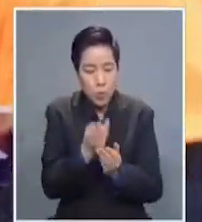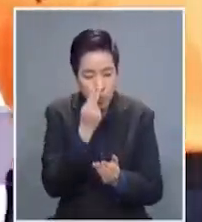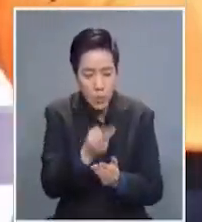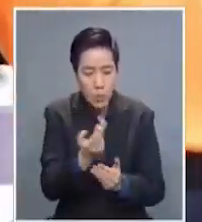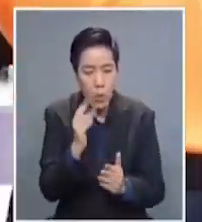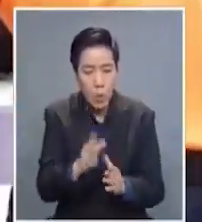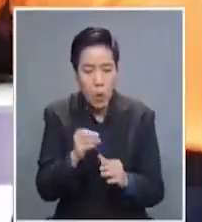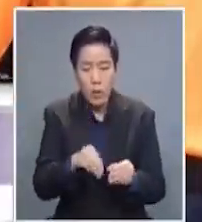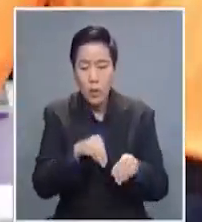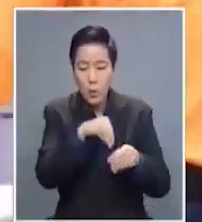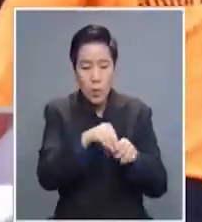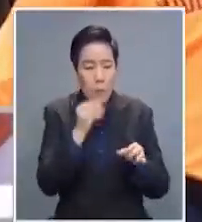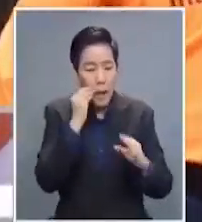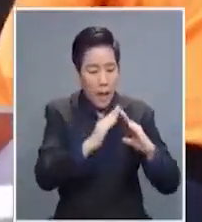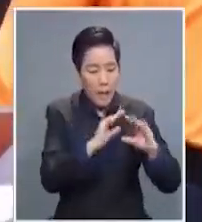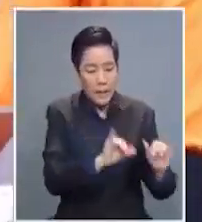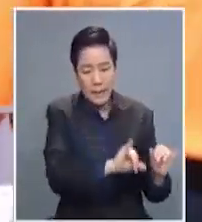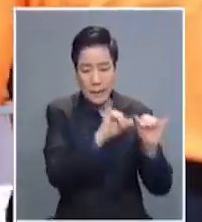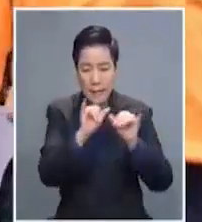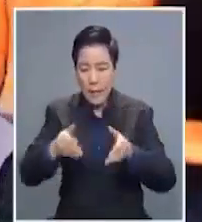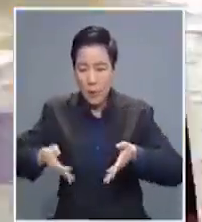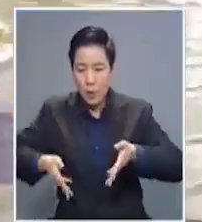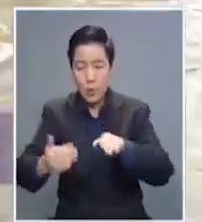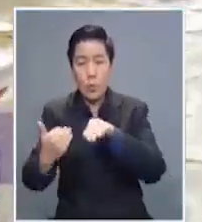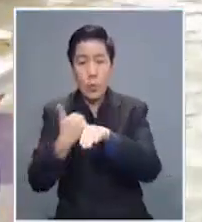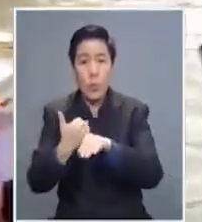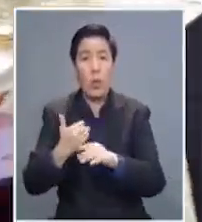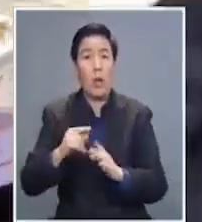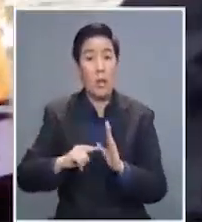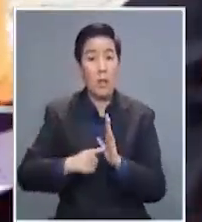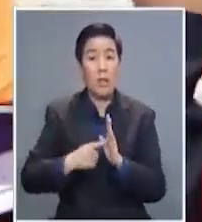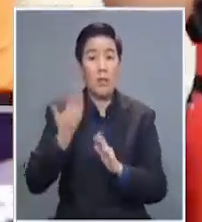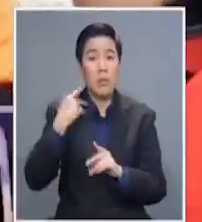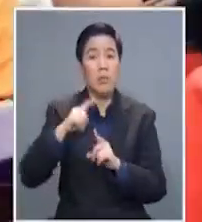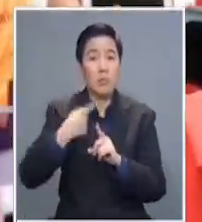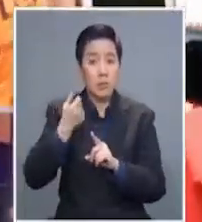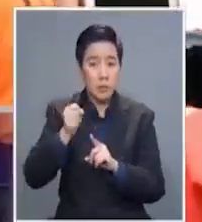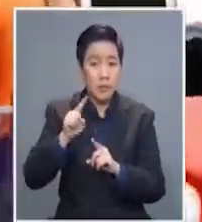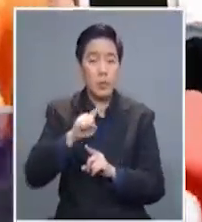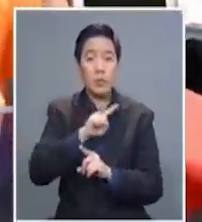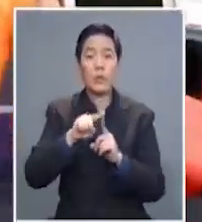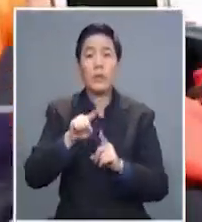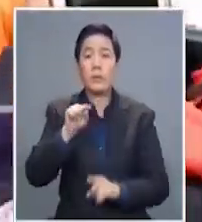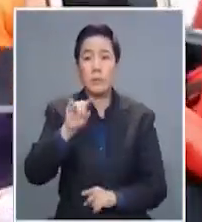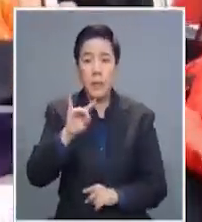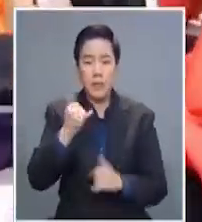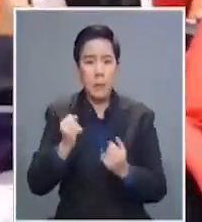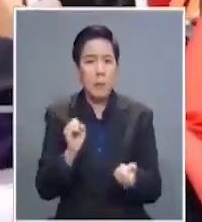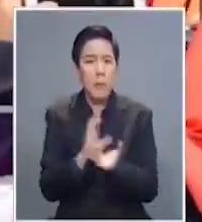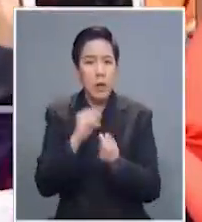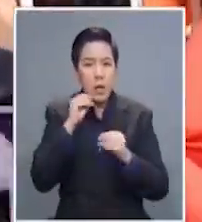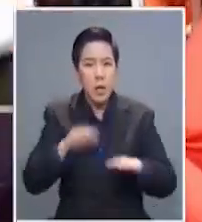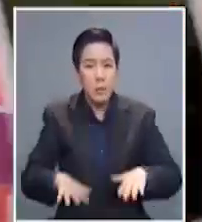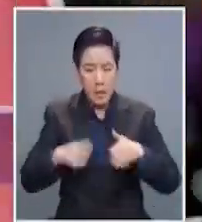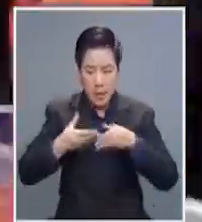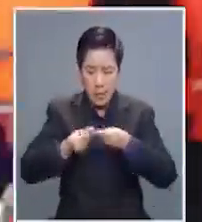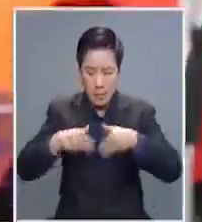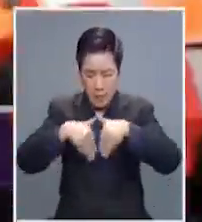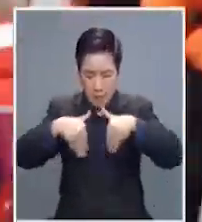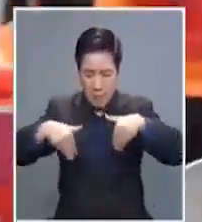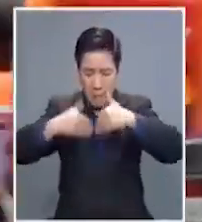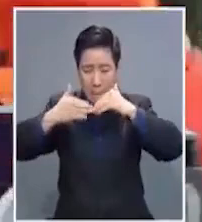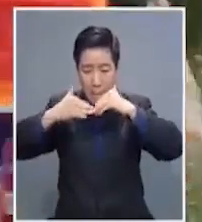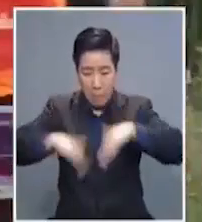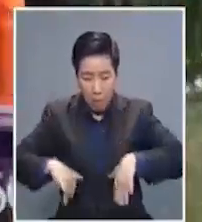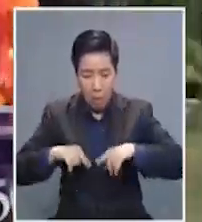พมาอาศัยอยู่บนท้องถนนกว่า50ครัวเรือนตั้งแต่วันที่28พฤศจิกายนที่ผ่านมาค่ะหลังได้รับผลกระทบจากผนังกั้นแม่น้ำตรัง